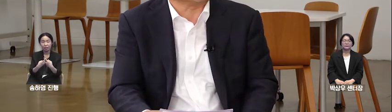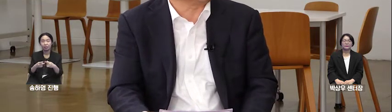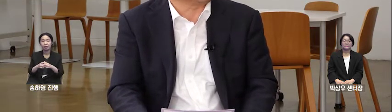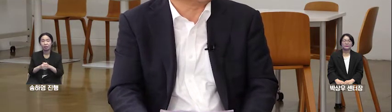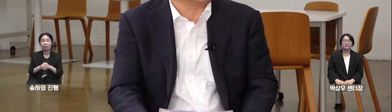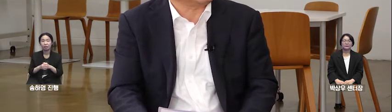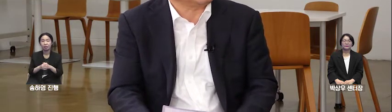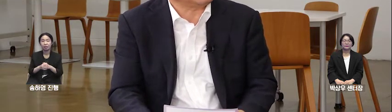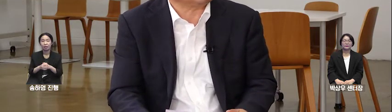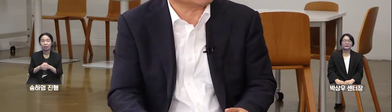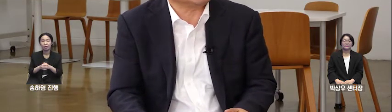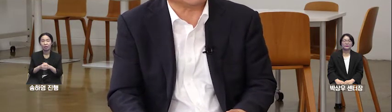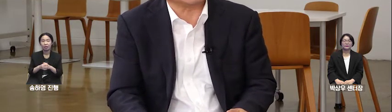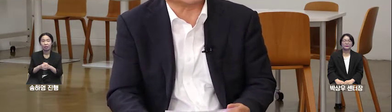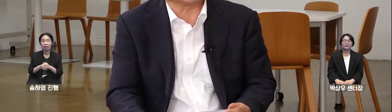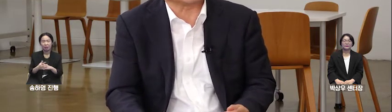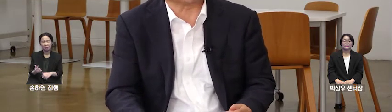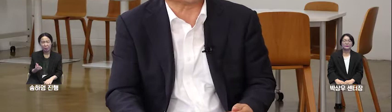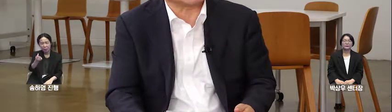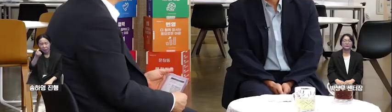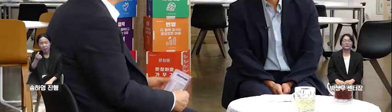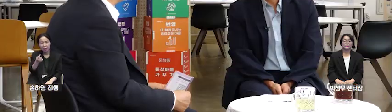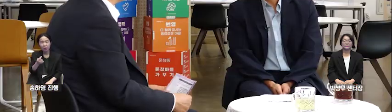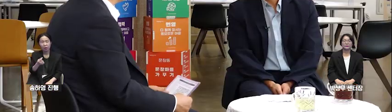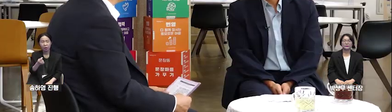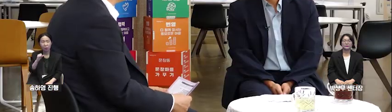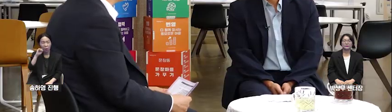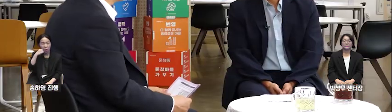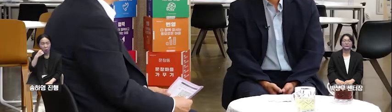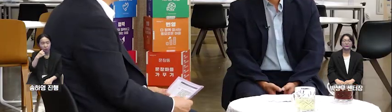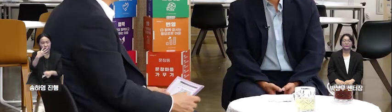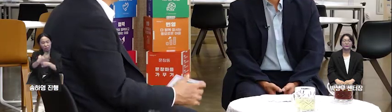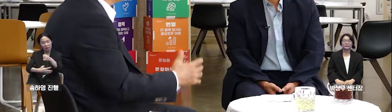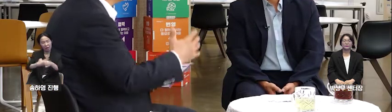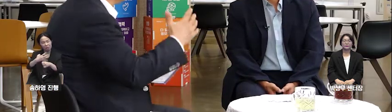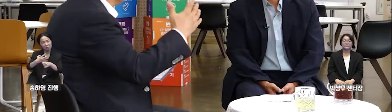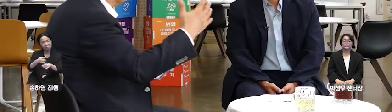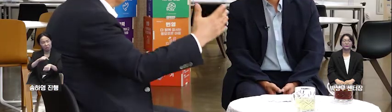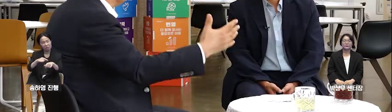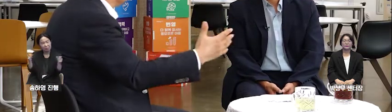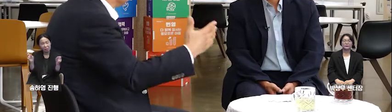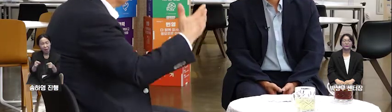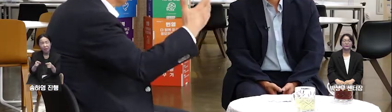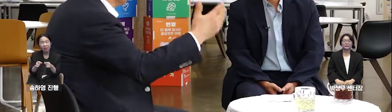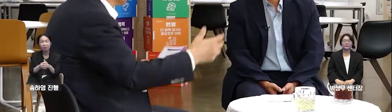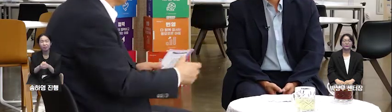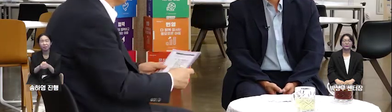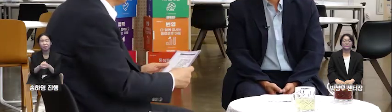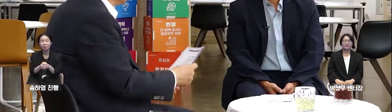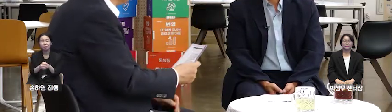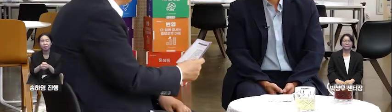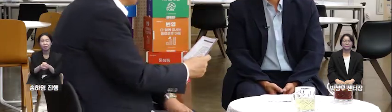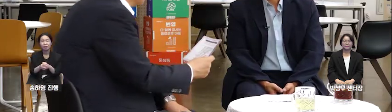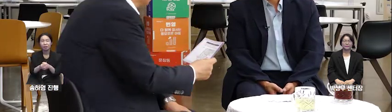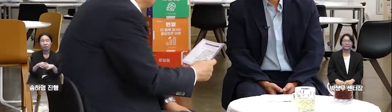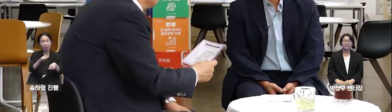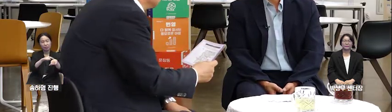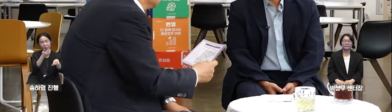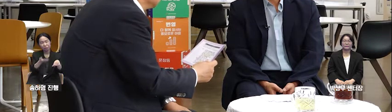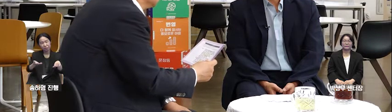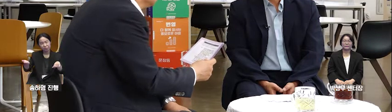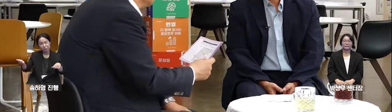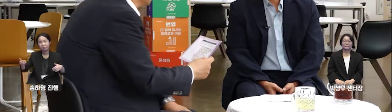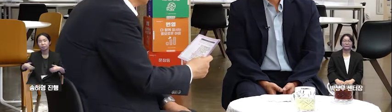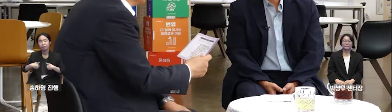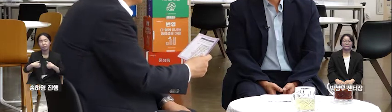그러니까 이게 하루 아침에 되지는 않겠고 4년이라는 세월은 너무 짧을 것 같고요. 옆으로 조금 예, 세월이 가야